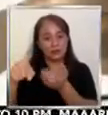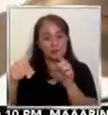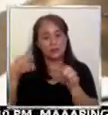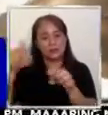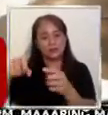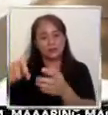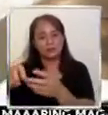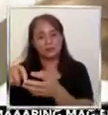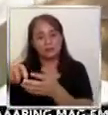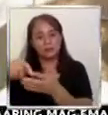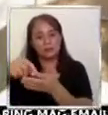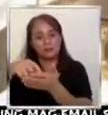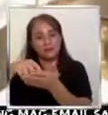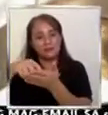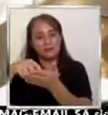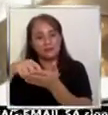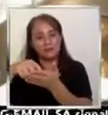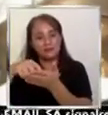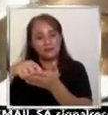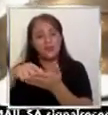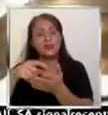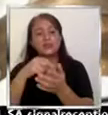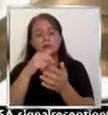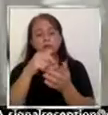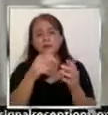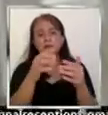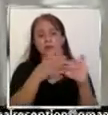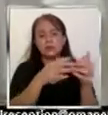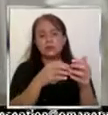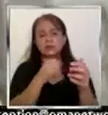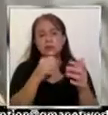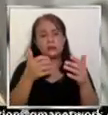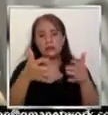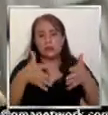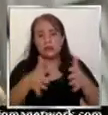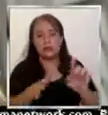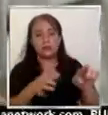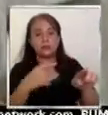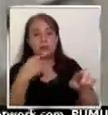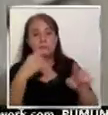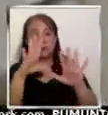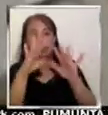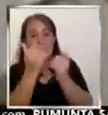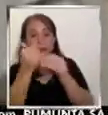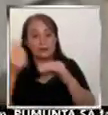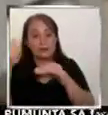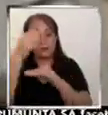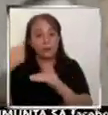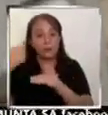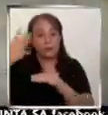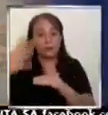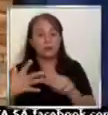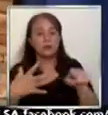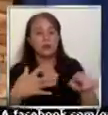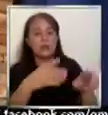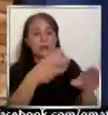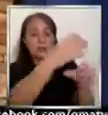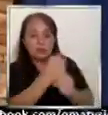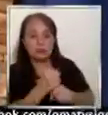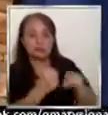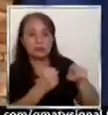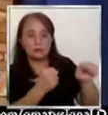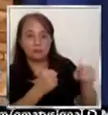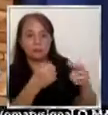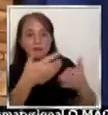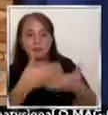Kahit anong mangyari, hindi siya papayag sa gusto raw ng barangay executive officer na kunin ang anak niya. Kukunin namin yung baby mo, ibibigay